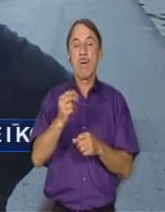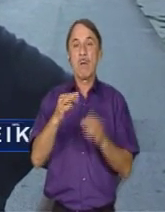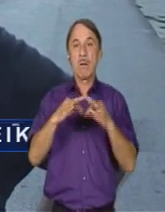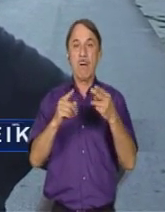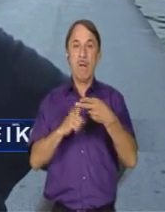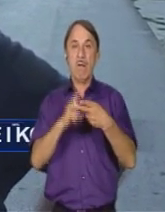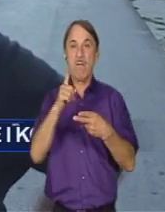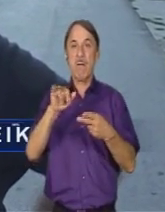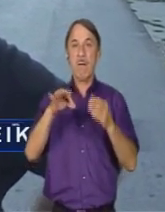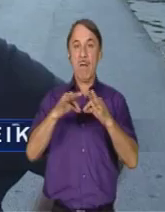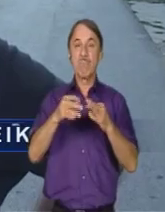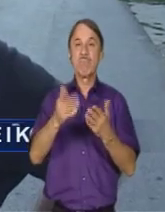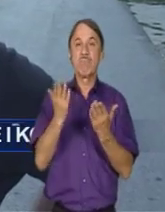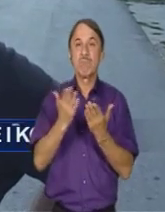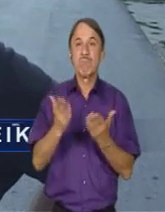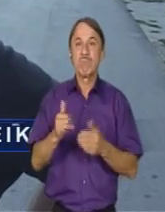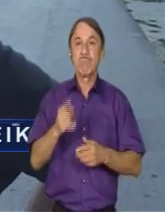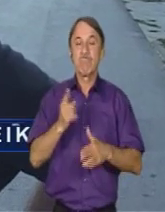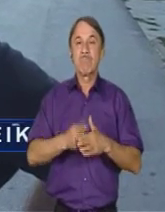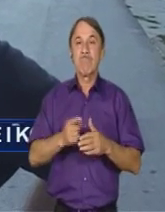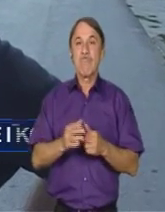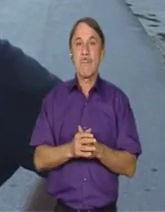I vezano za tako.